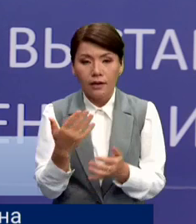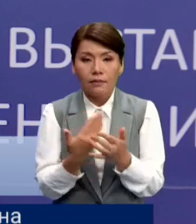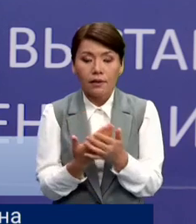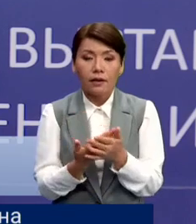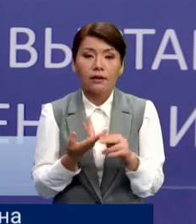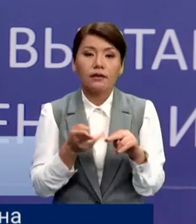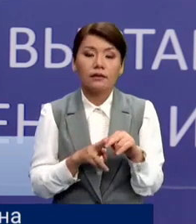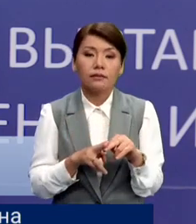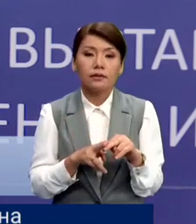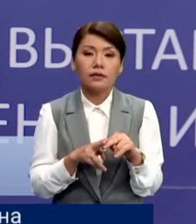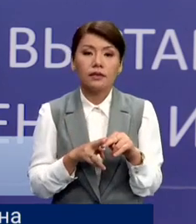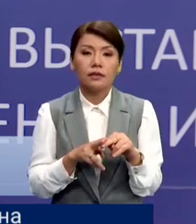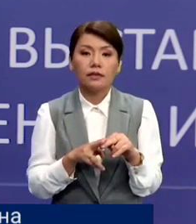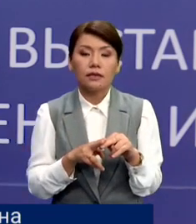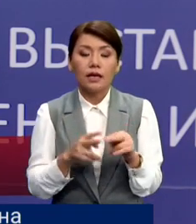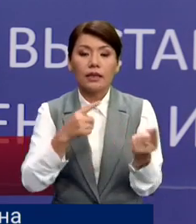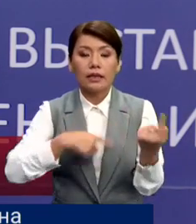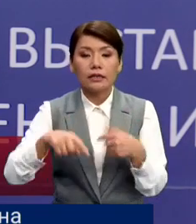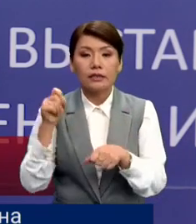триллионов, поэтому...